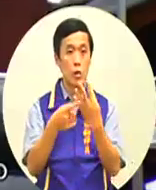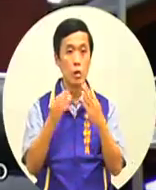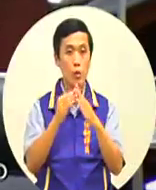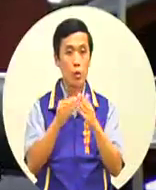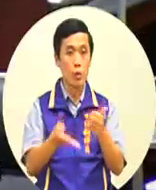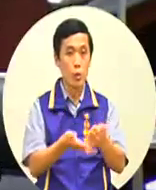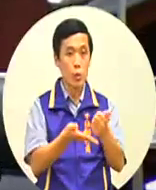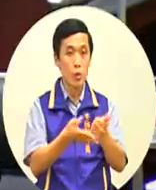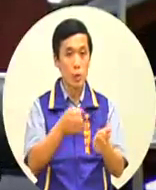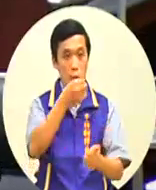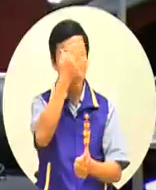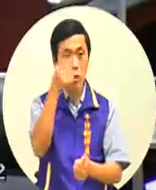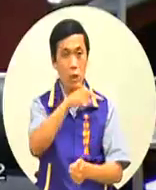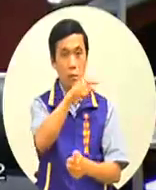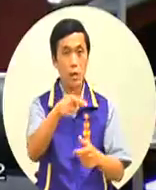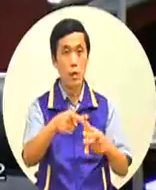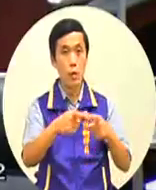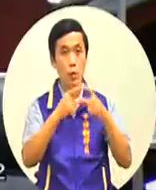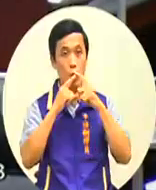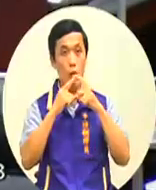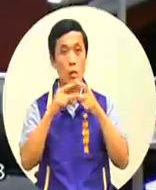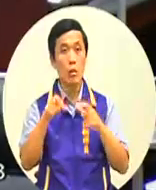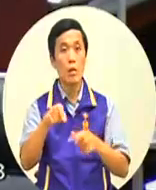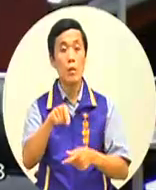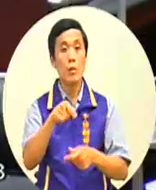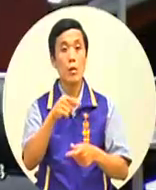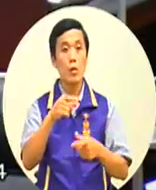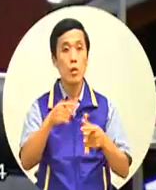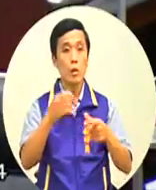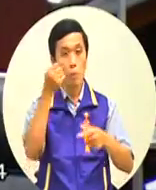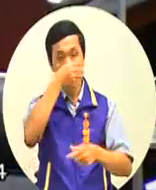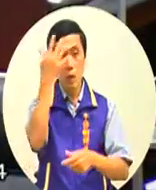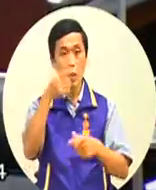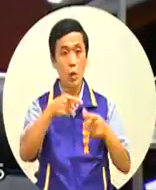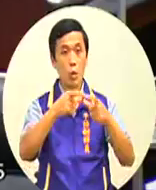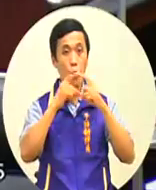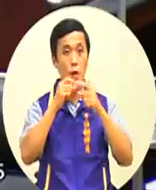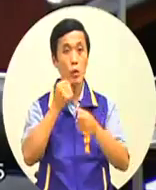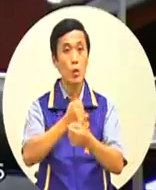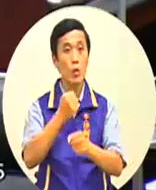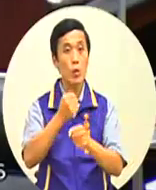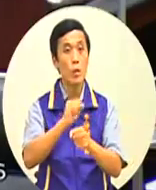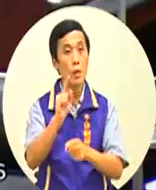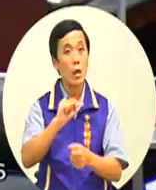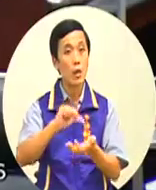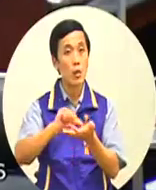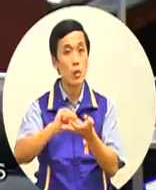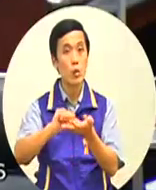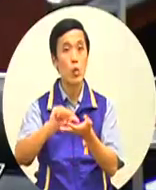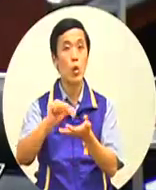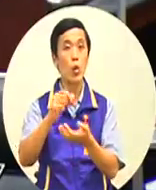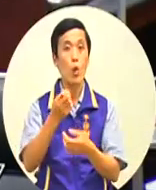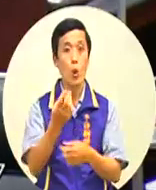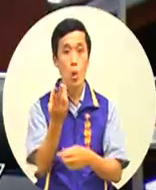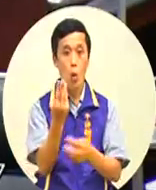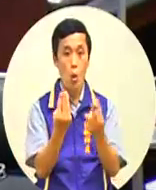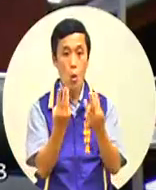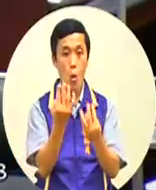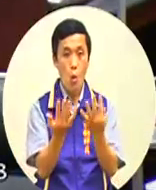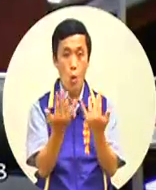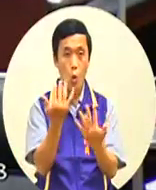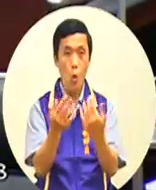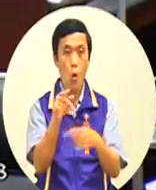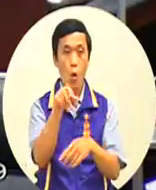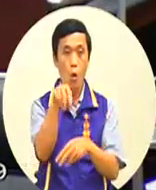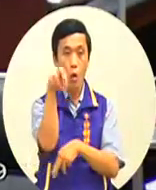少年啊，等于种哪货？少年啊，等于种火鹤，哦，等于种兰花，等于种玫瑰花， 照样是咧种